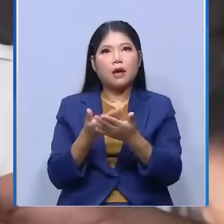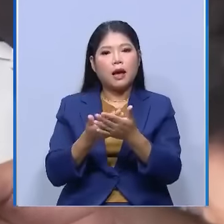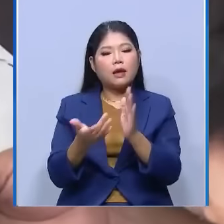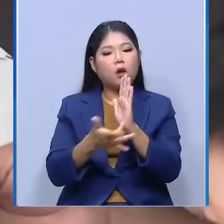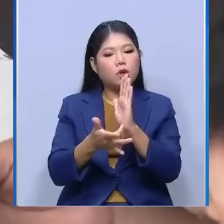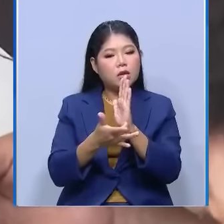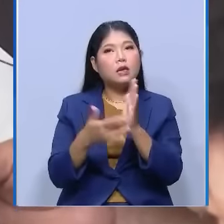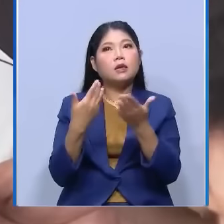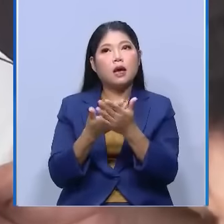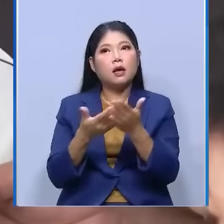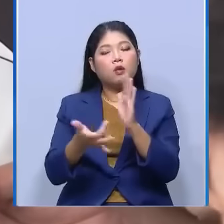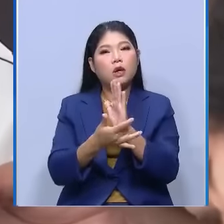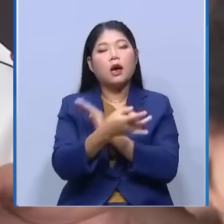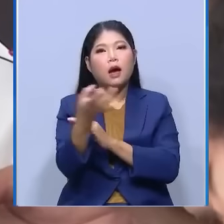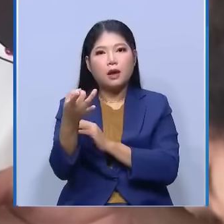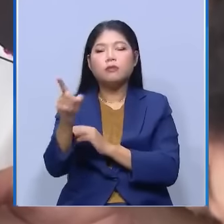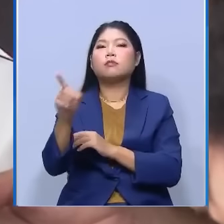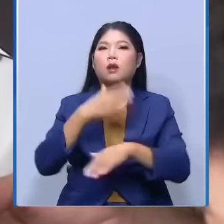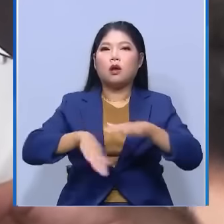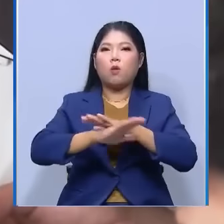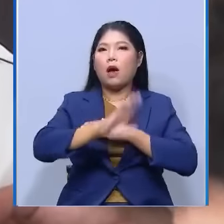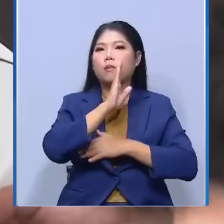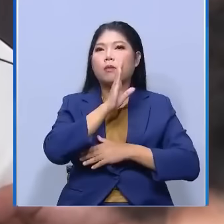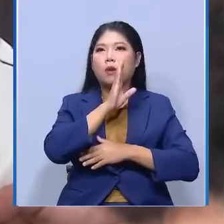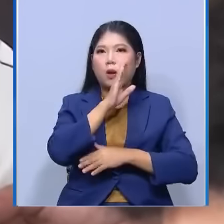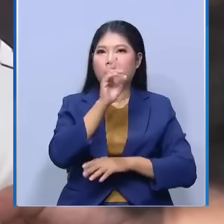างเงี้ยชัดขนาด ก็ระวังเรื่องพยานหลักฐานเท็จนิดนึง